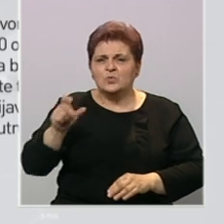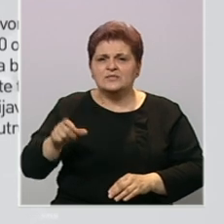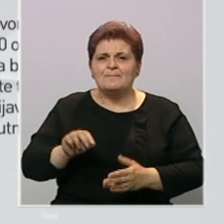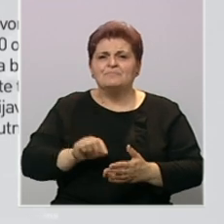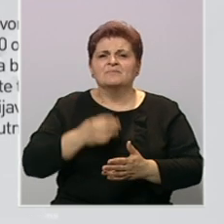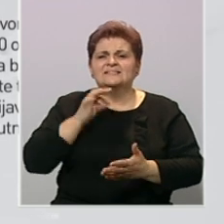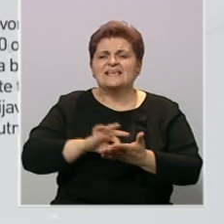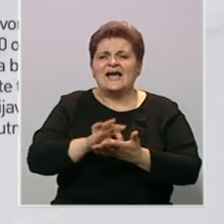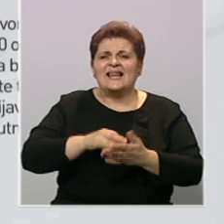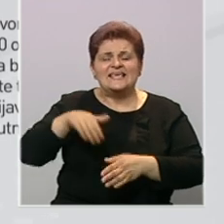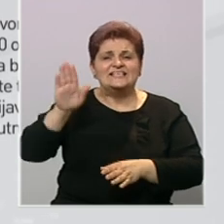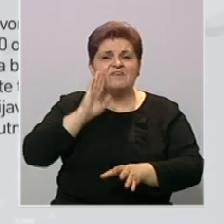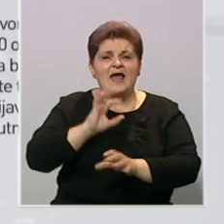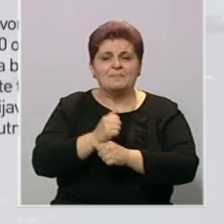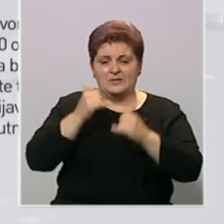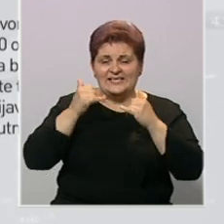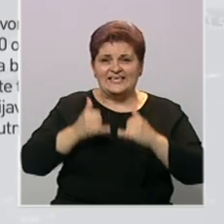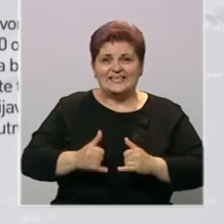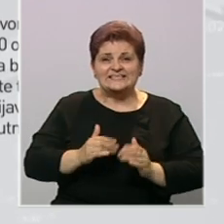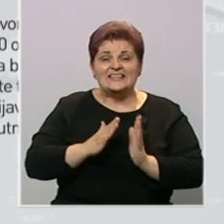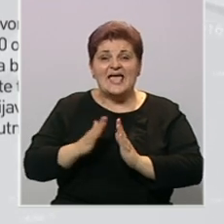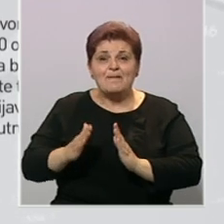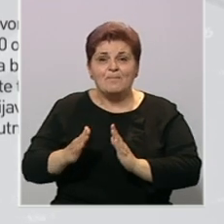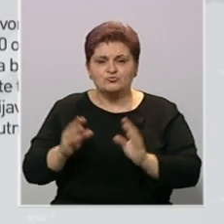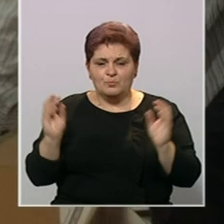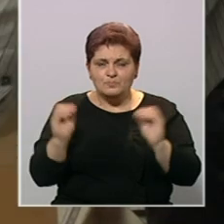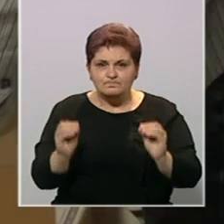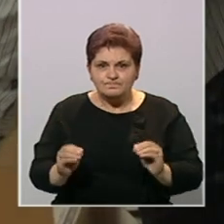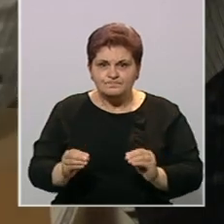izvan Bosne i Hercegovine su trenutno u postupku obrade.